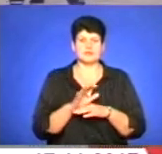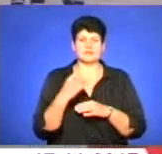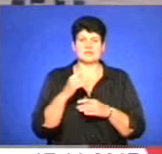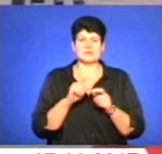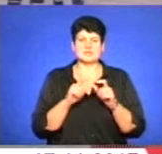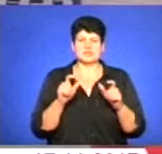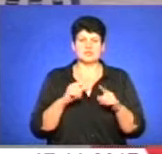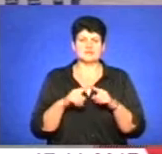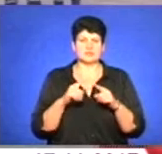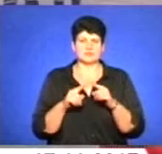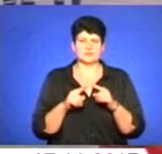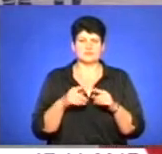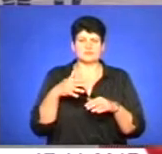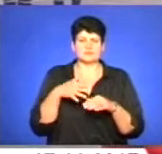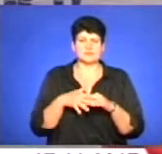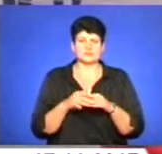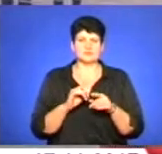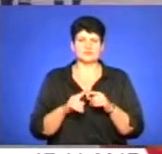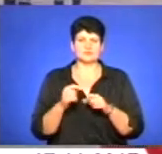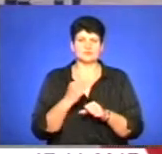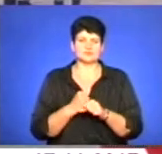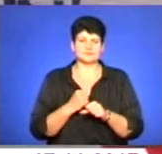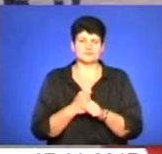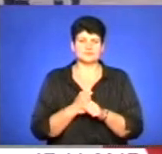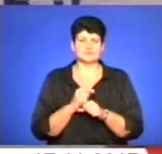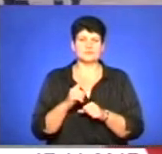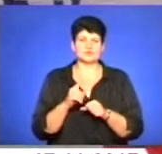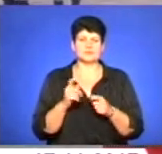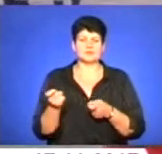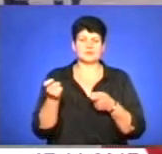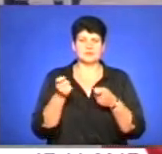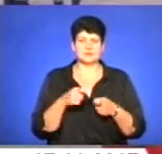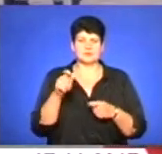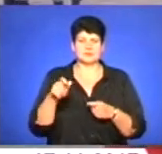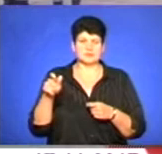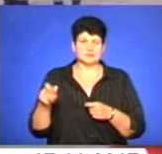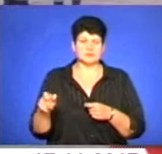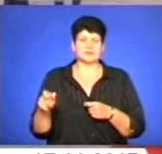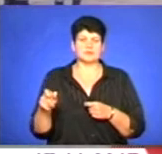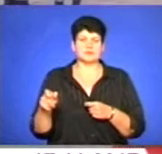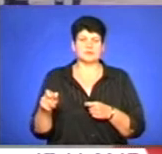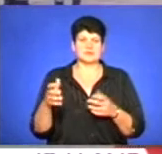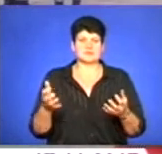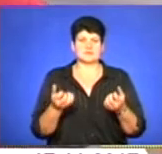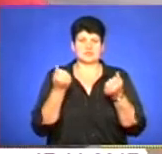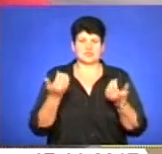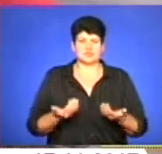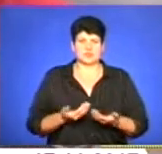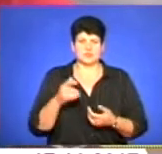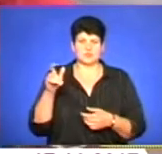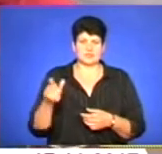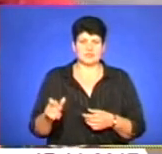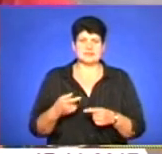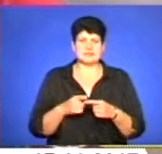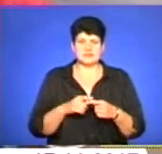скоригуватися, швидко все зробити, щоб доставити пацієнта і щоб спаси життя людини. Це наша робота,